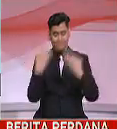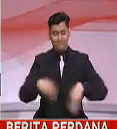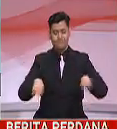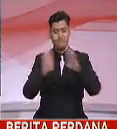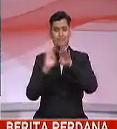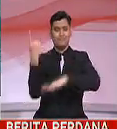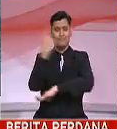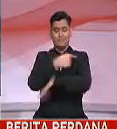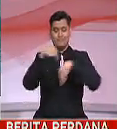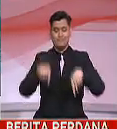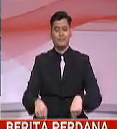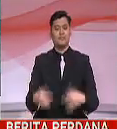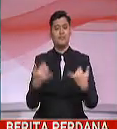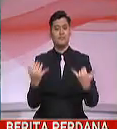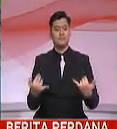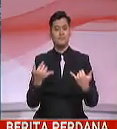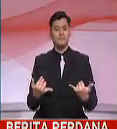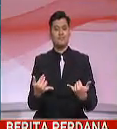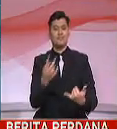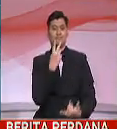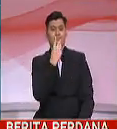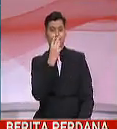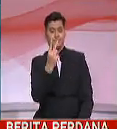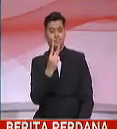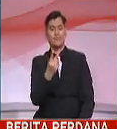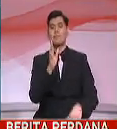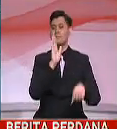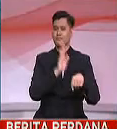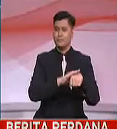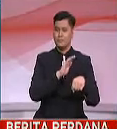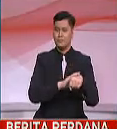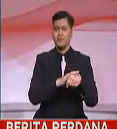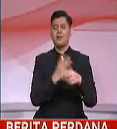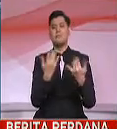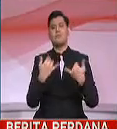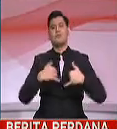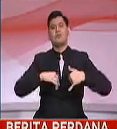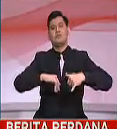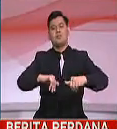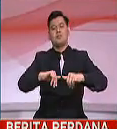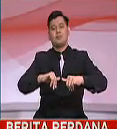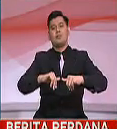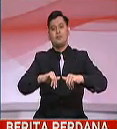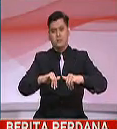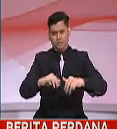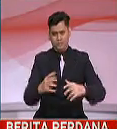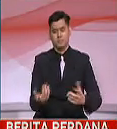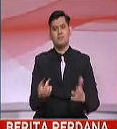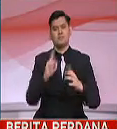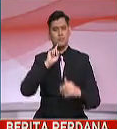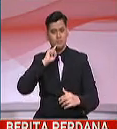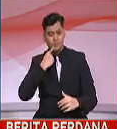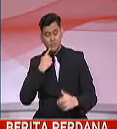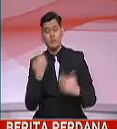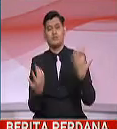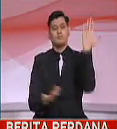dengan memberi tumpuan pada amaran cuaca peringkat waspada yang masih lagi berkuat kuasa bagi negeri Kelantan dan juga